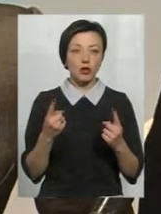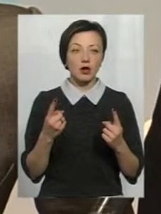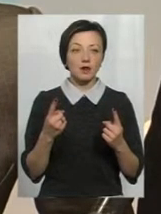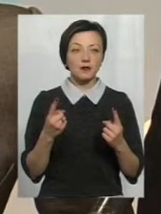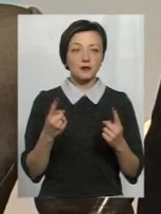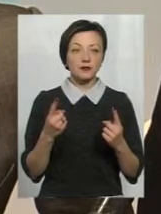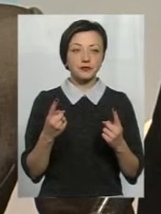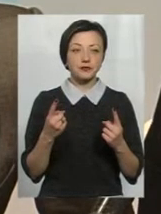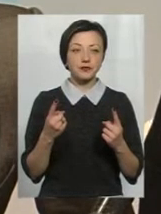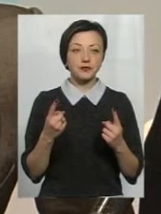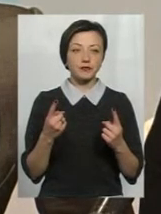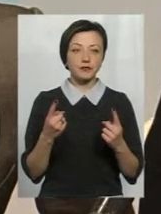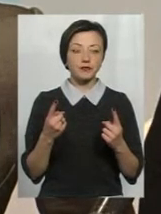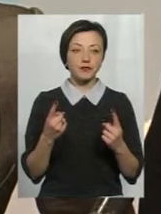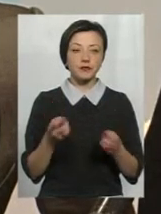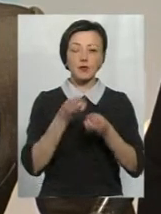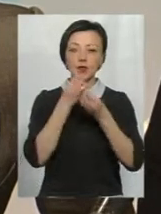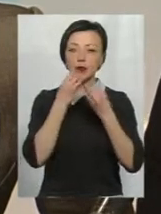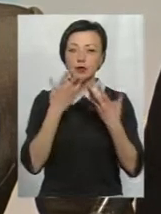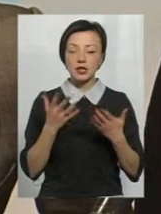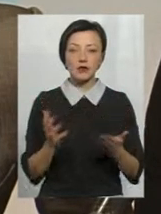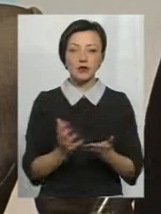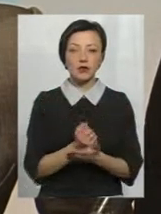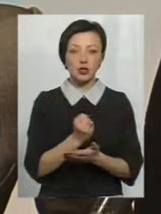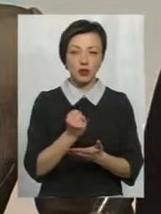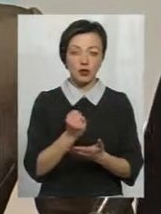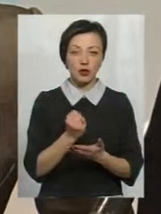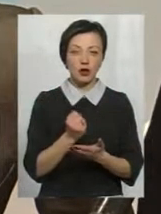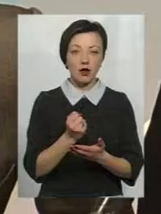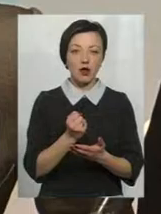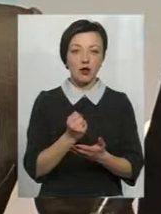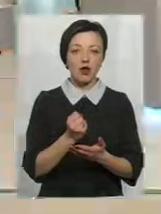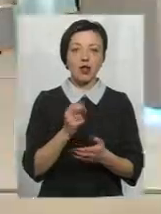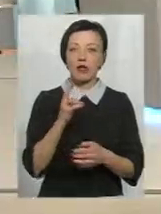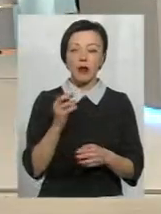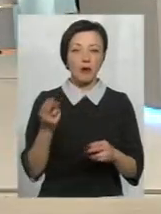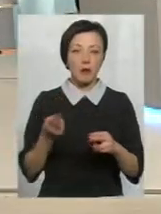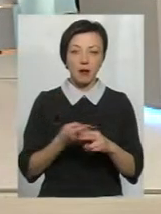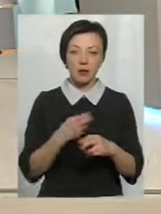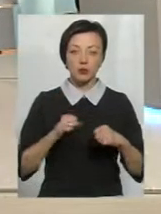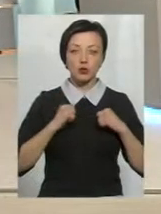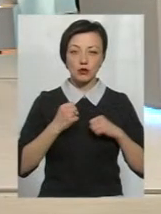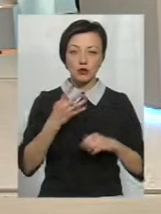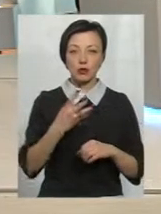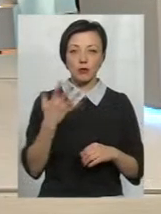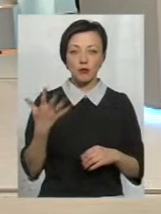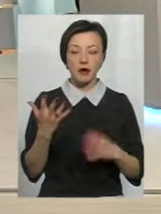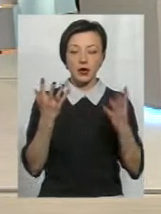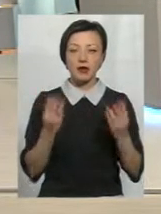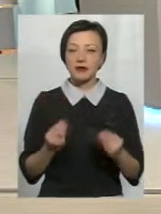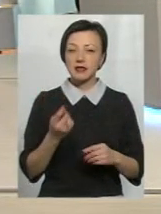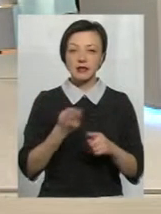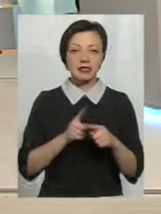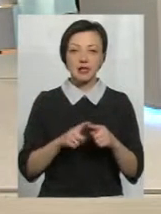надзвичайно позитивно вийшло, не без зусиль, тому що, ну, 45 днів – це немало,